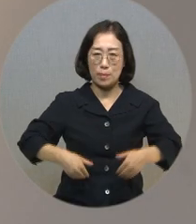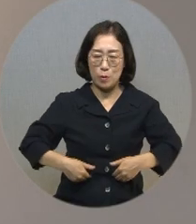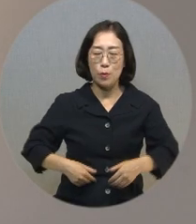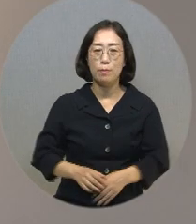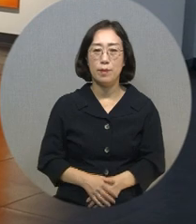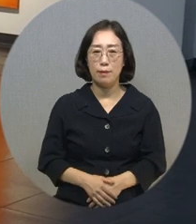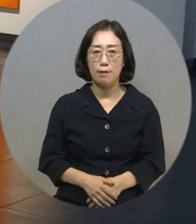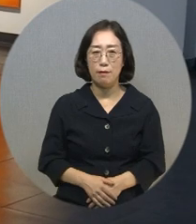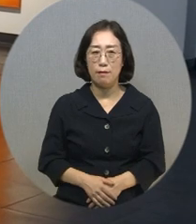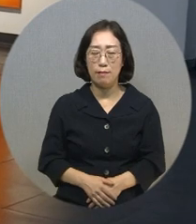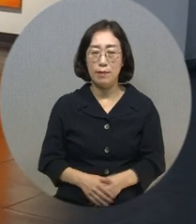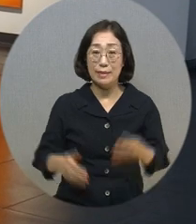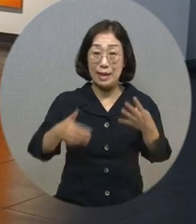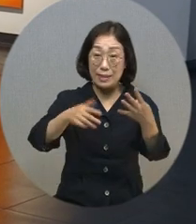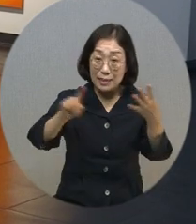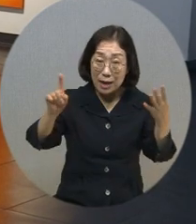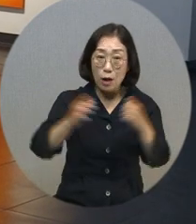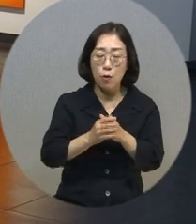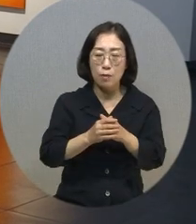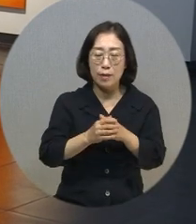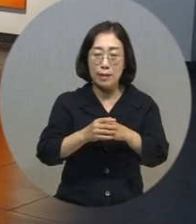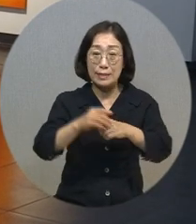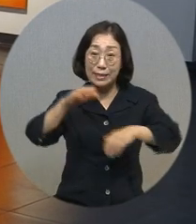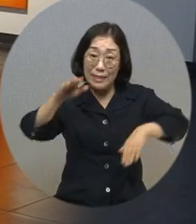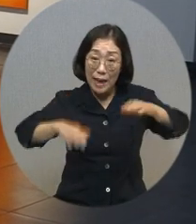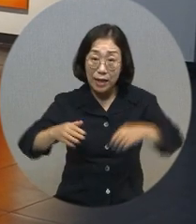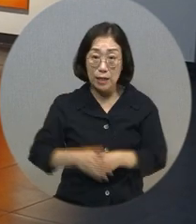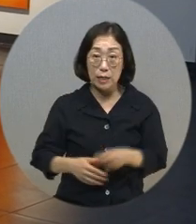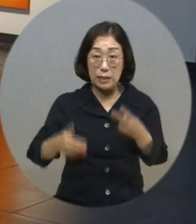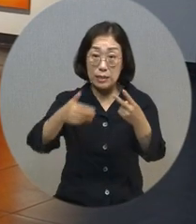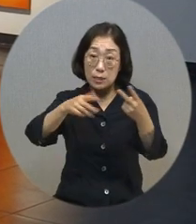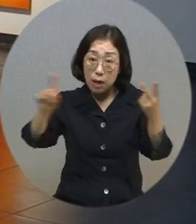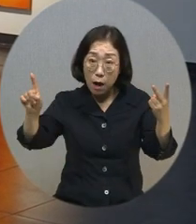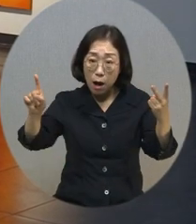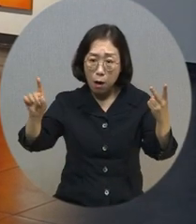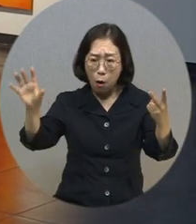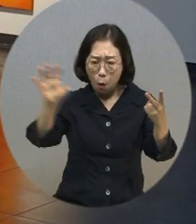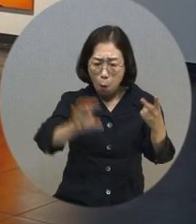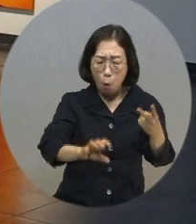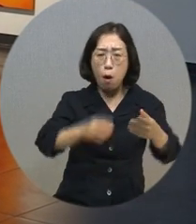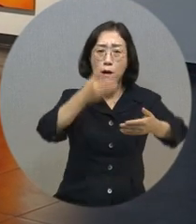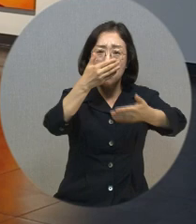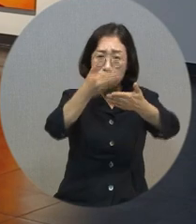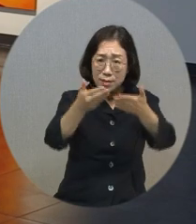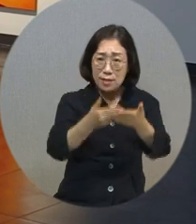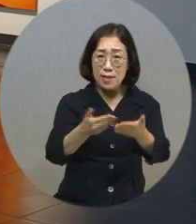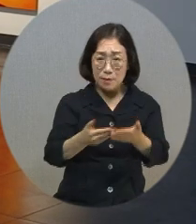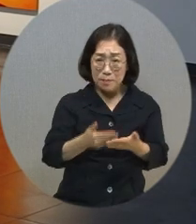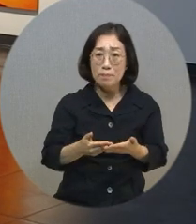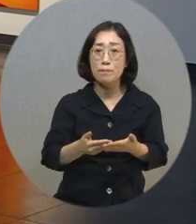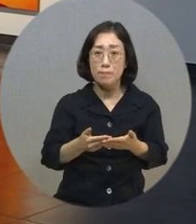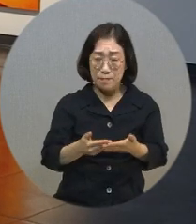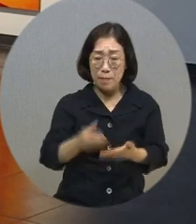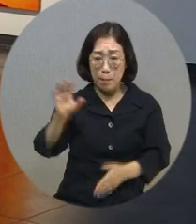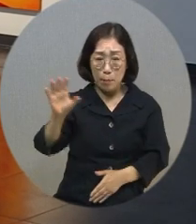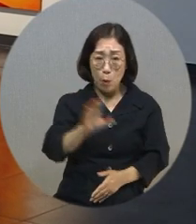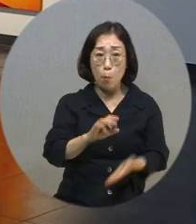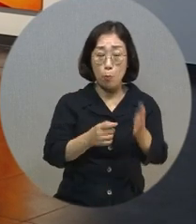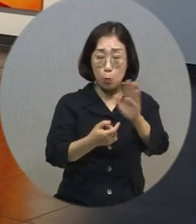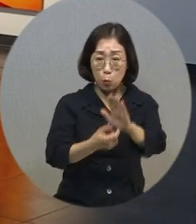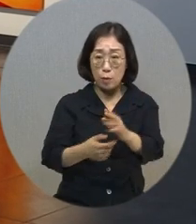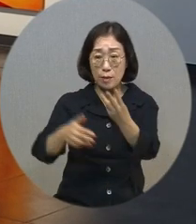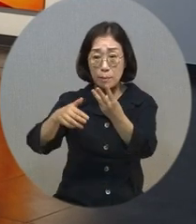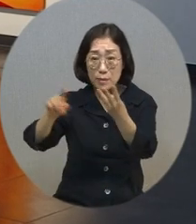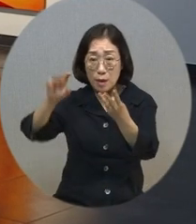필요합니다 4차원의 시차를 2차원이 캠퍼스의 작가의 시간을 더해 3차원의